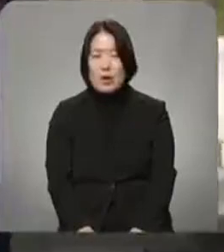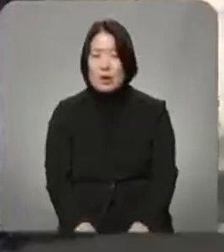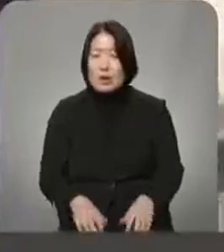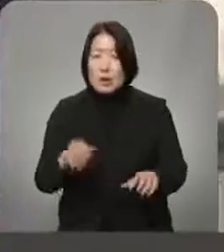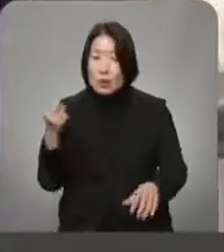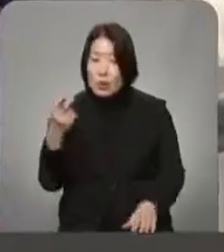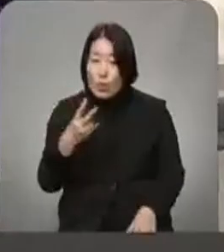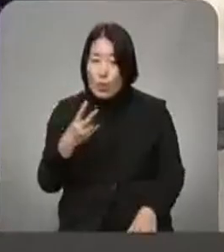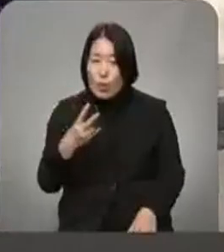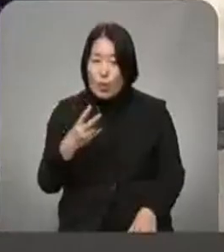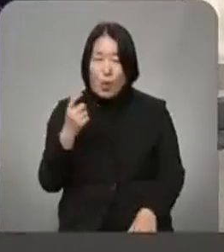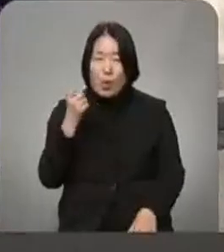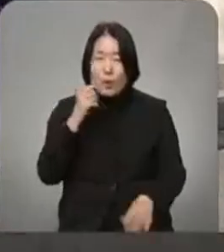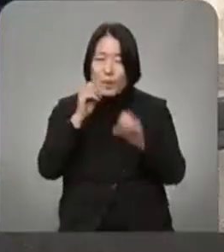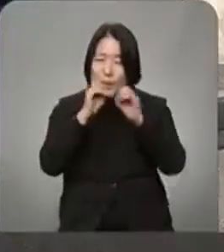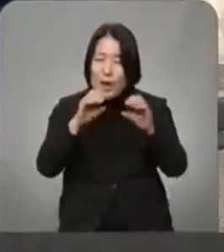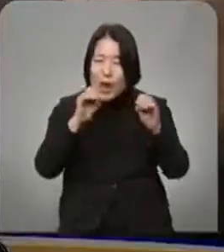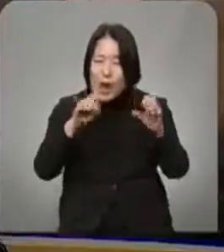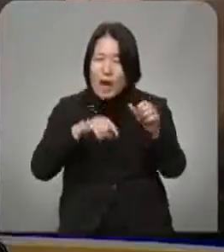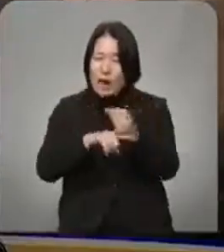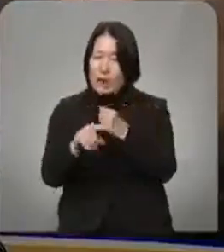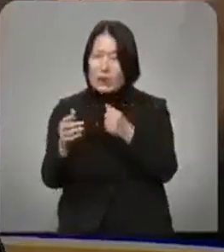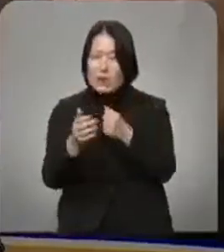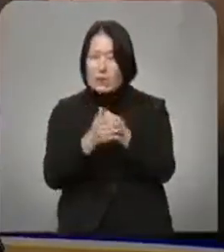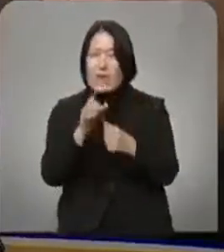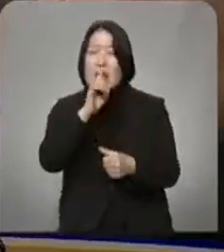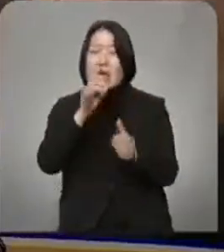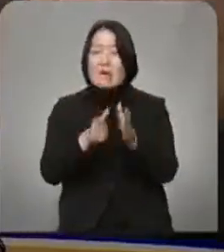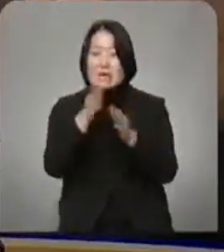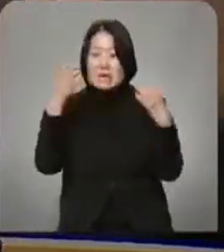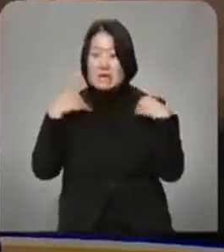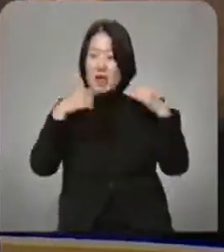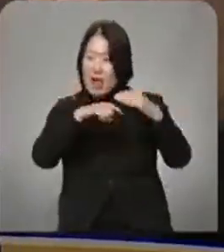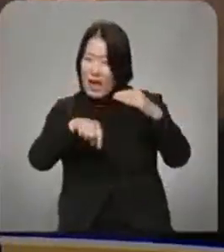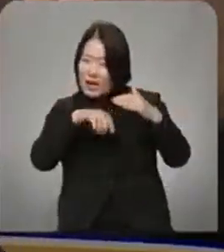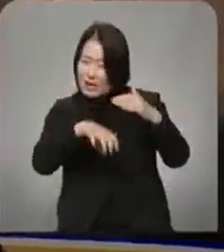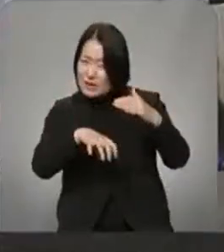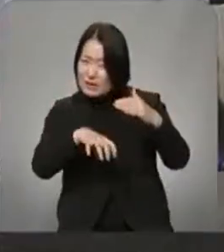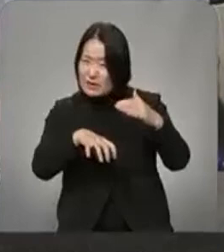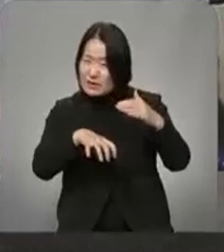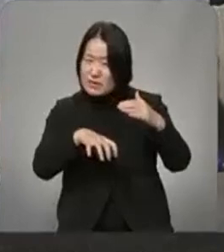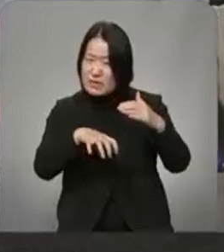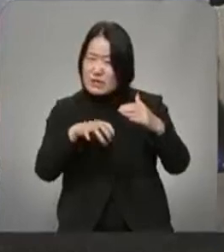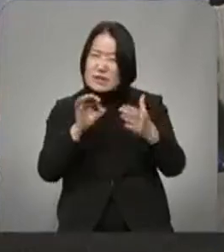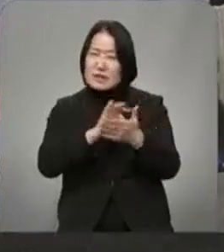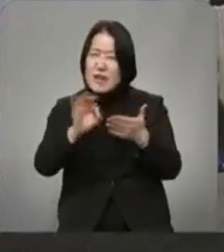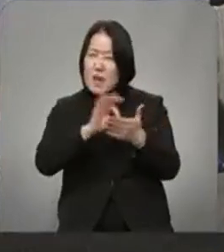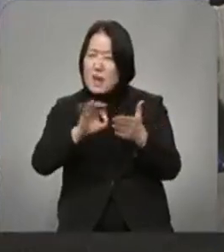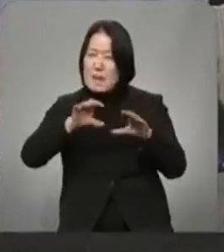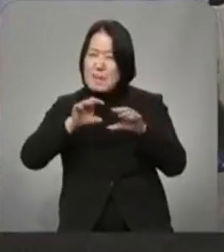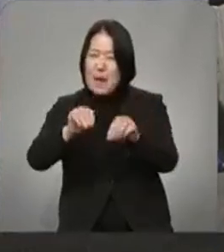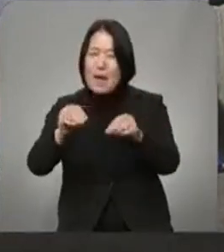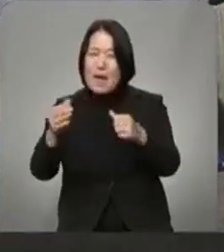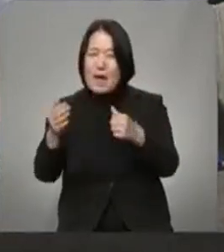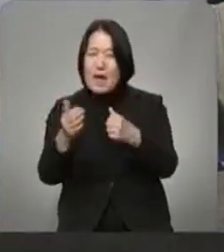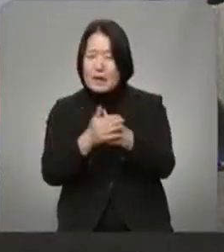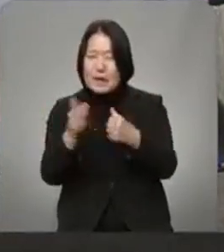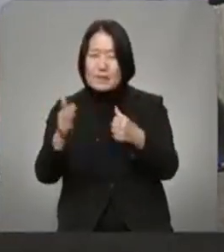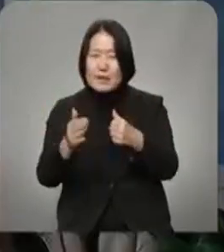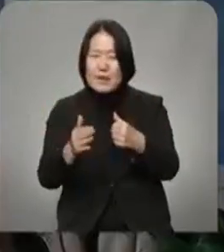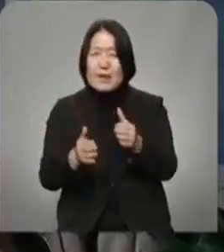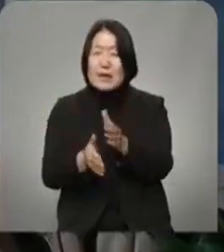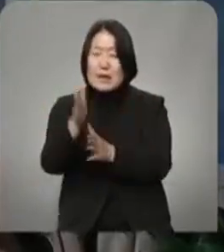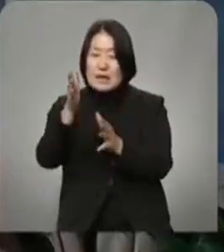않은 내용이 확산될 우려가 있다는 이유로 강씨가 시청 기자 회견장 사용을 거부해 영상 미디어센터와